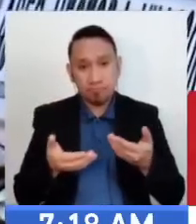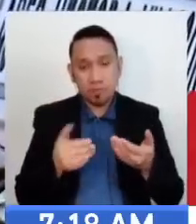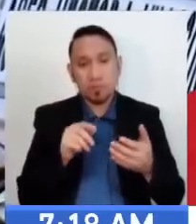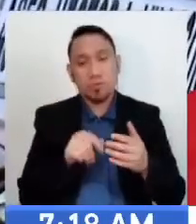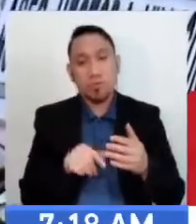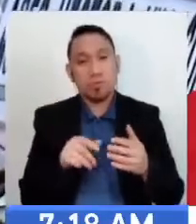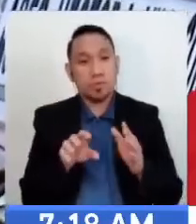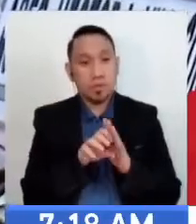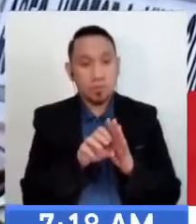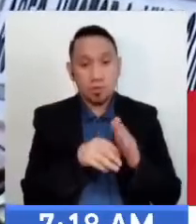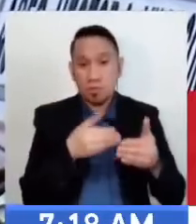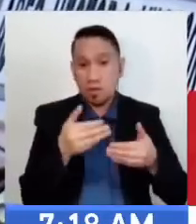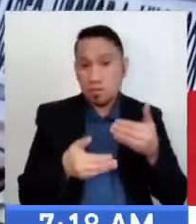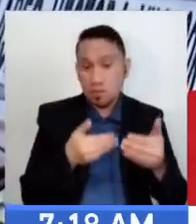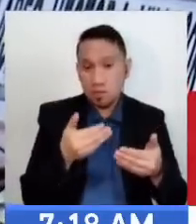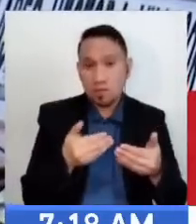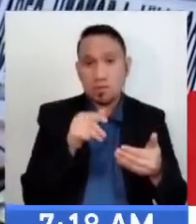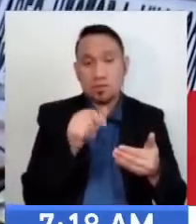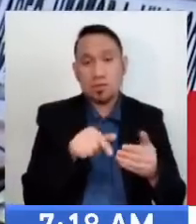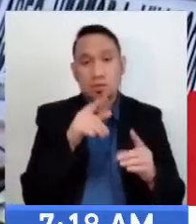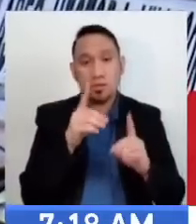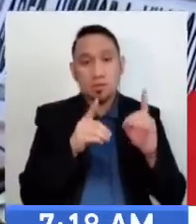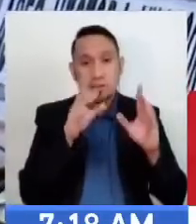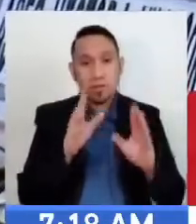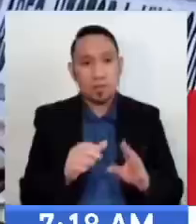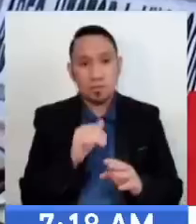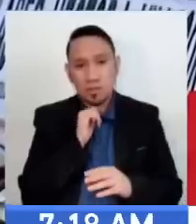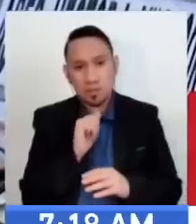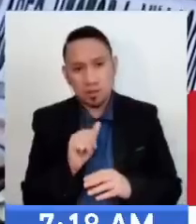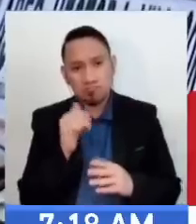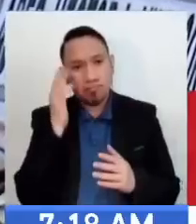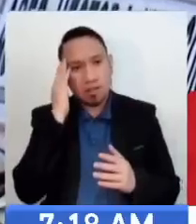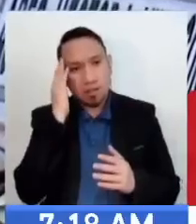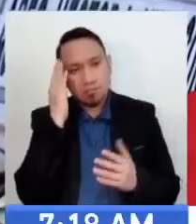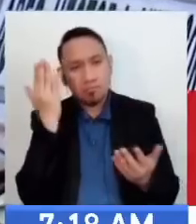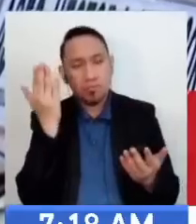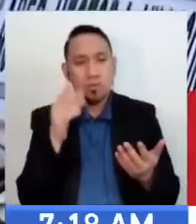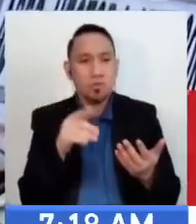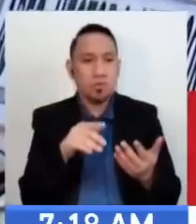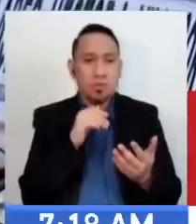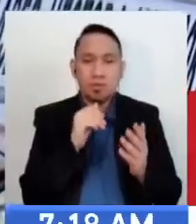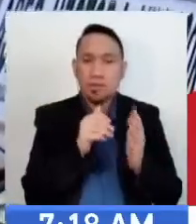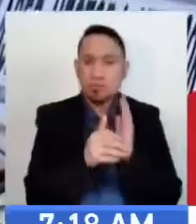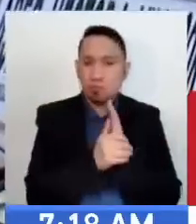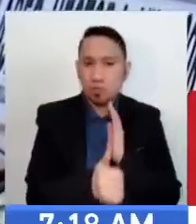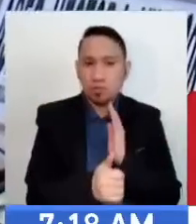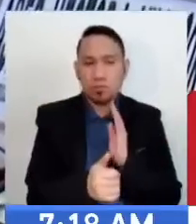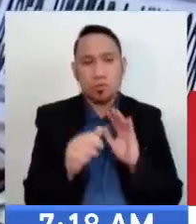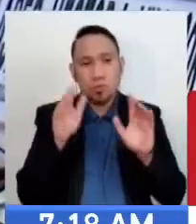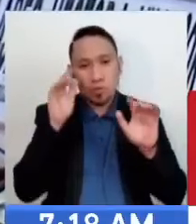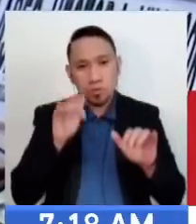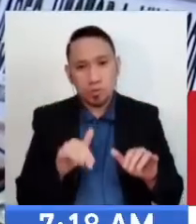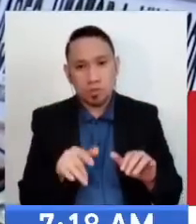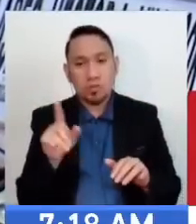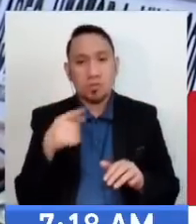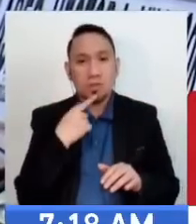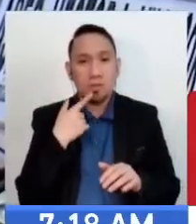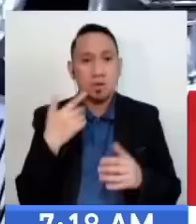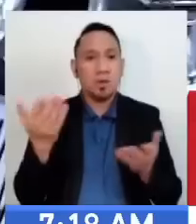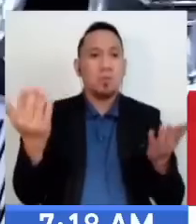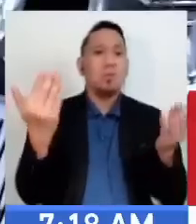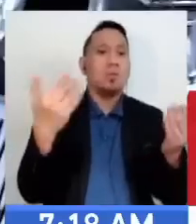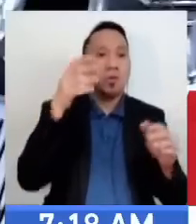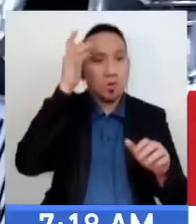hindi computer literate. So lalong lumalapit doon sa mga, computer, kami ang bahala,